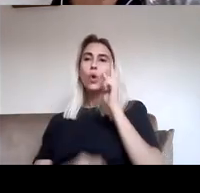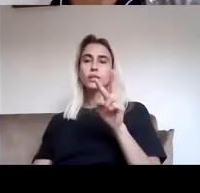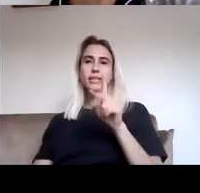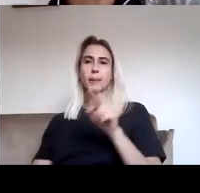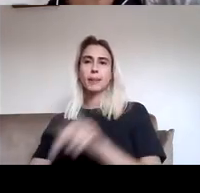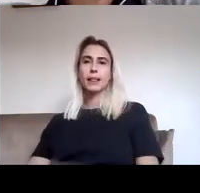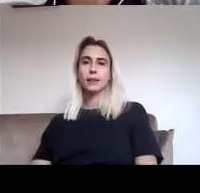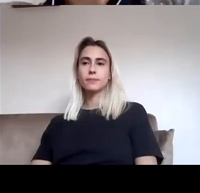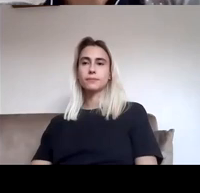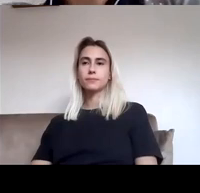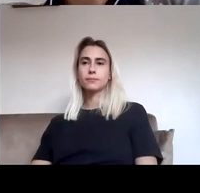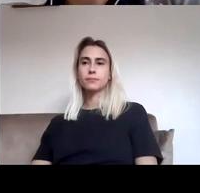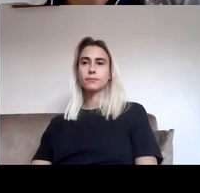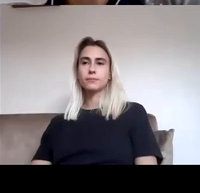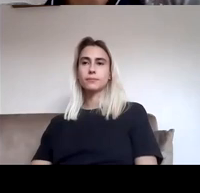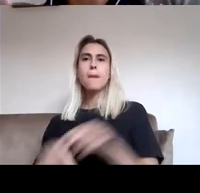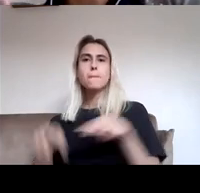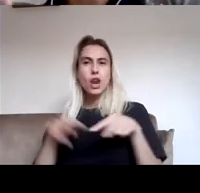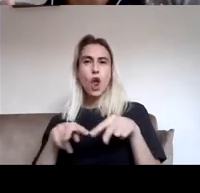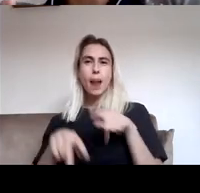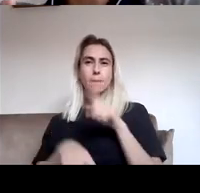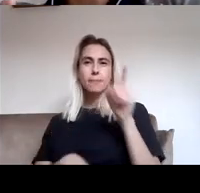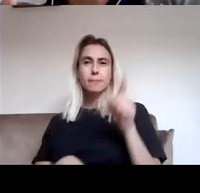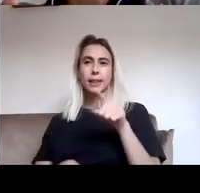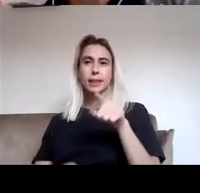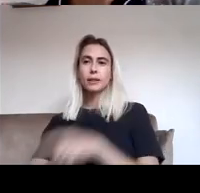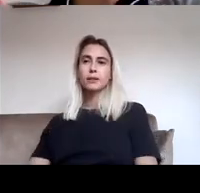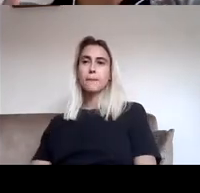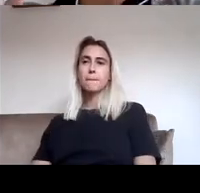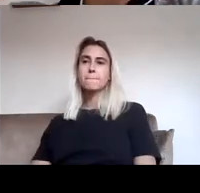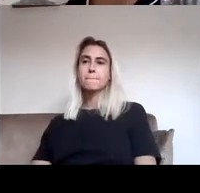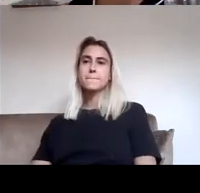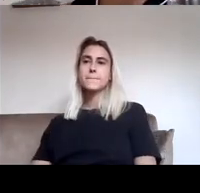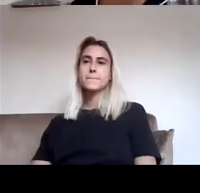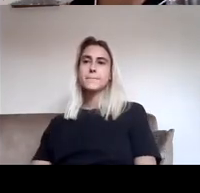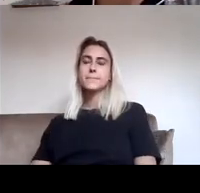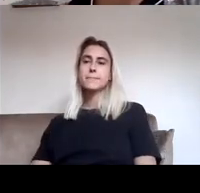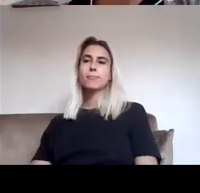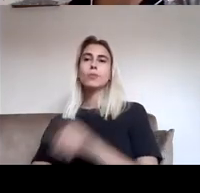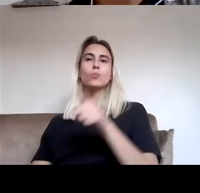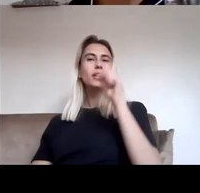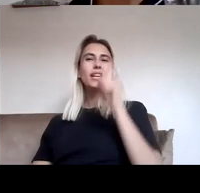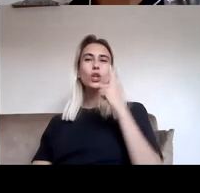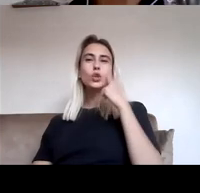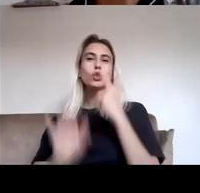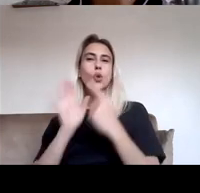mi Ebru hocam bundan? Yok, manuel dizeni. Bir tane ön şeydeki ilk